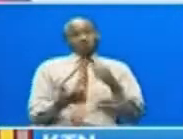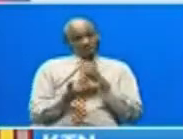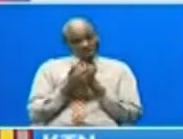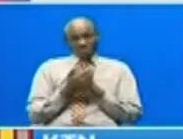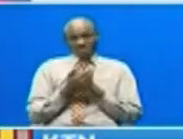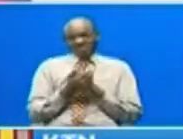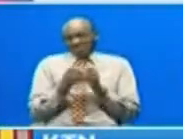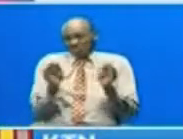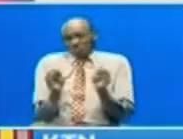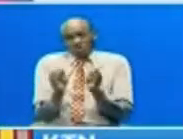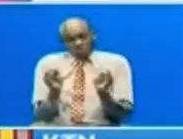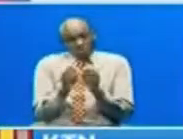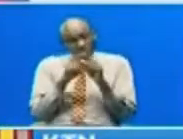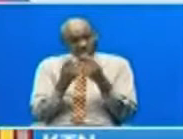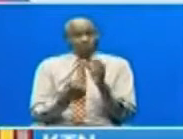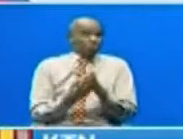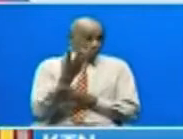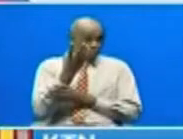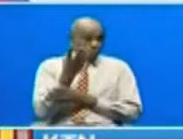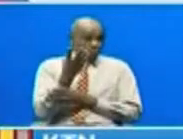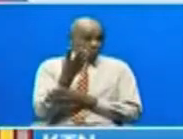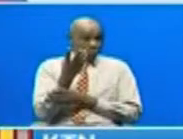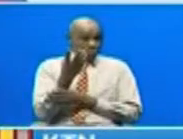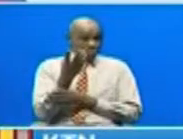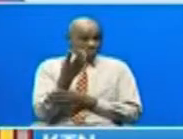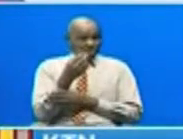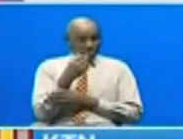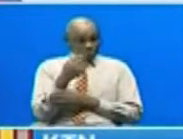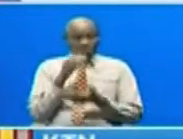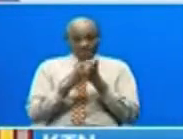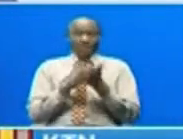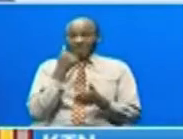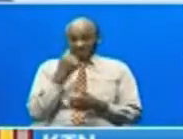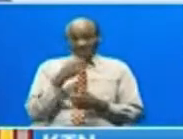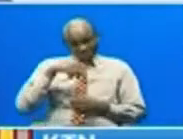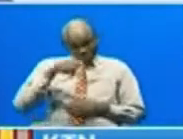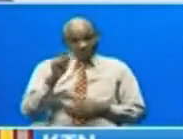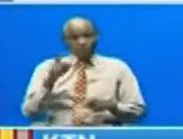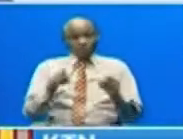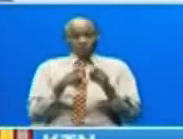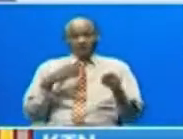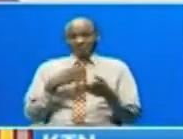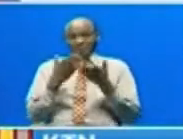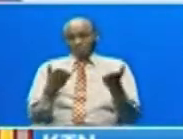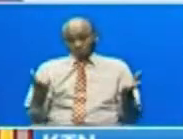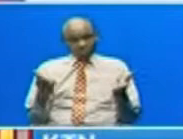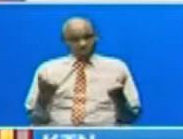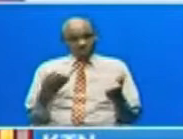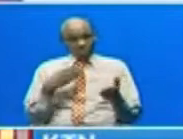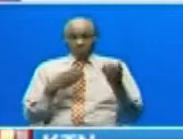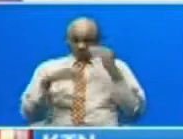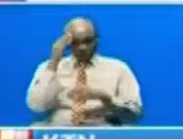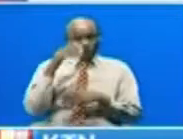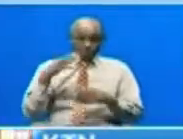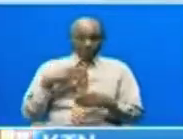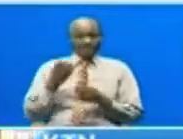wadogo waweze ku grow kuwa wachezaji wazuri, pia wana facility zile a professional player